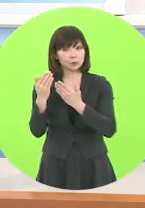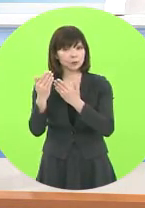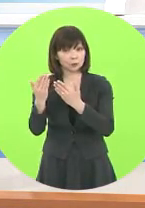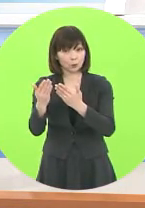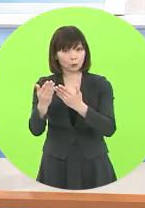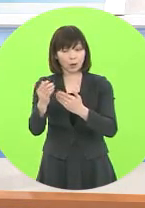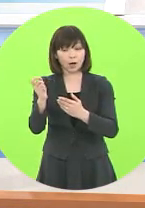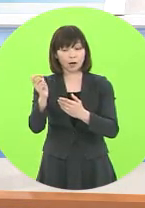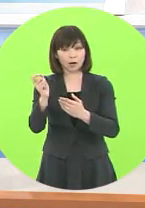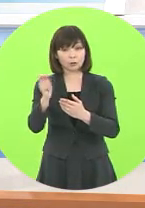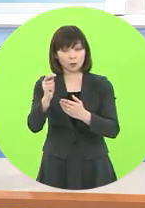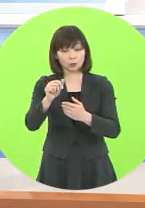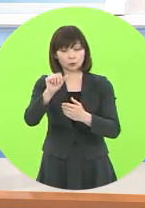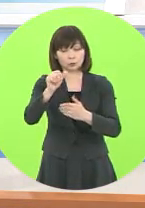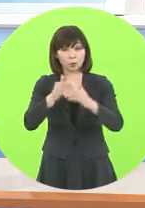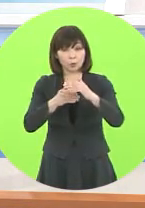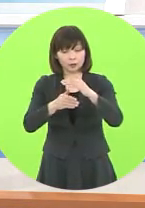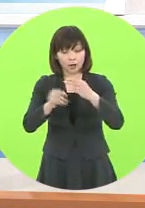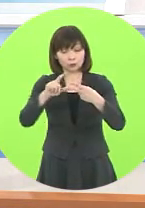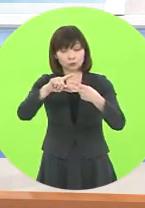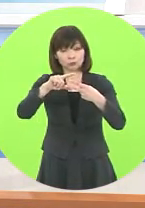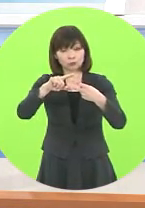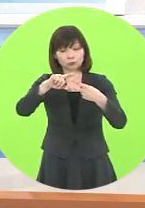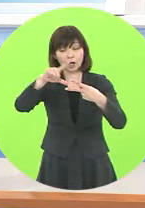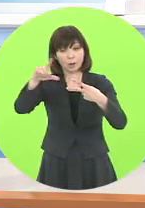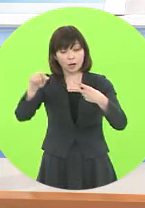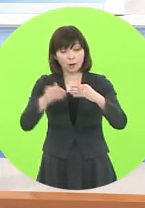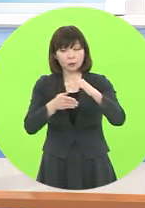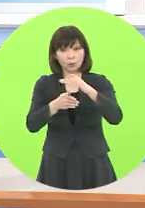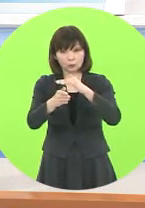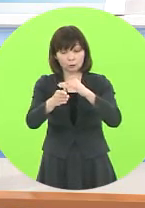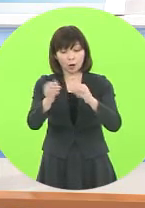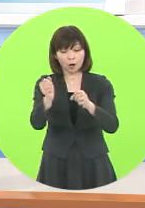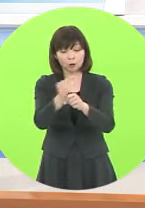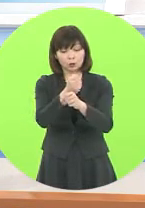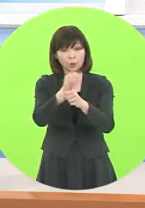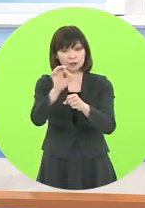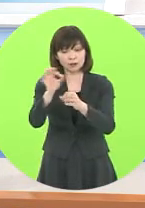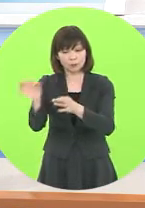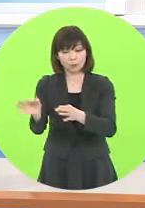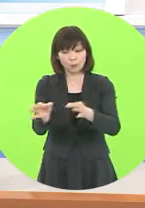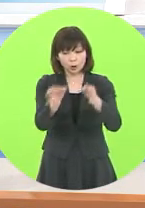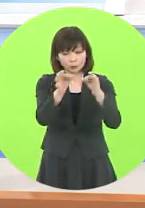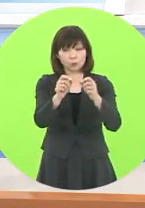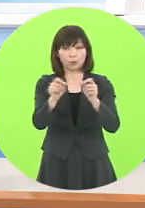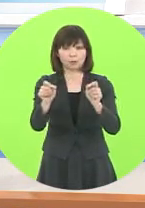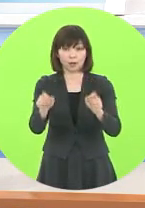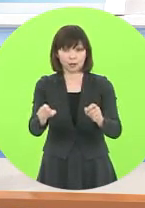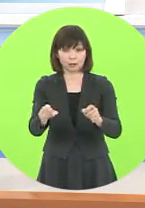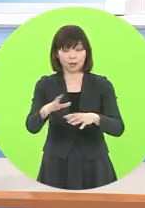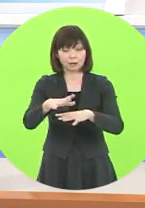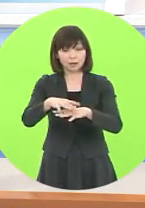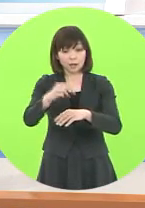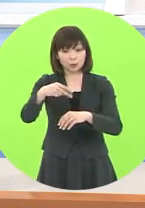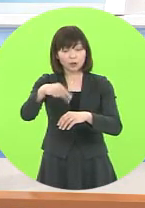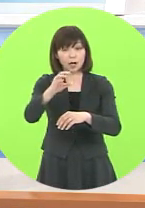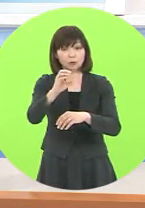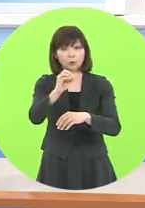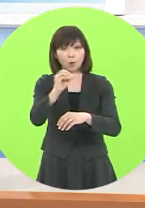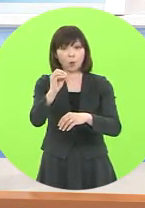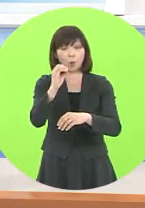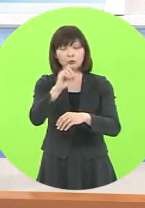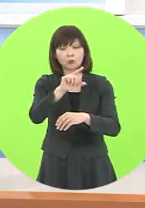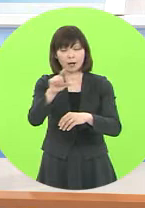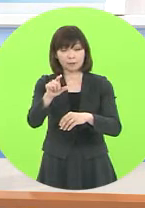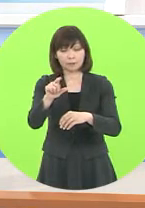島高速5号線双葉山トンネルの工事費大幅増額問題でした。当初およそ200億円で契約された